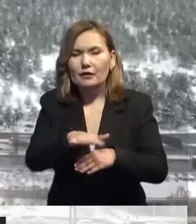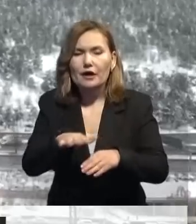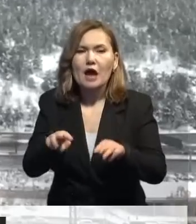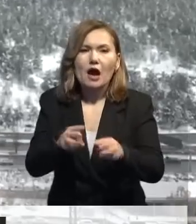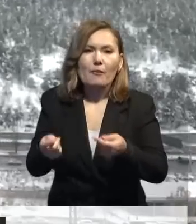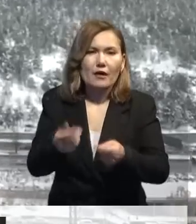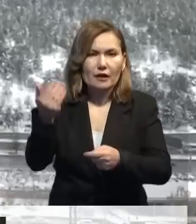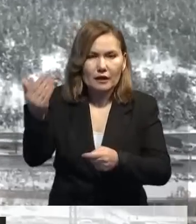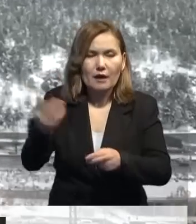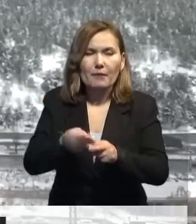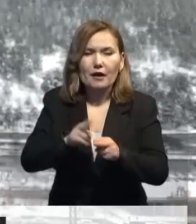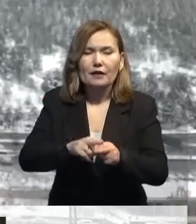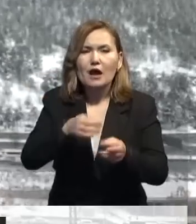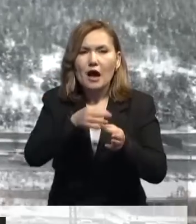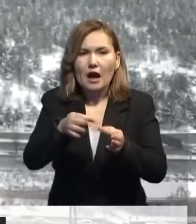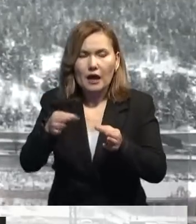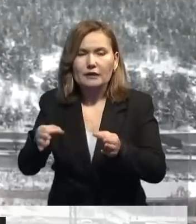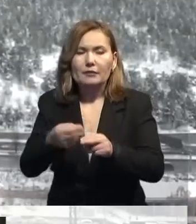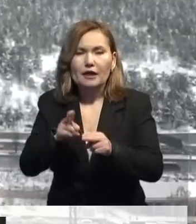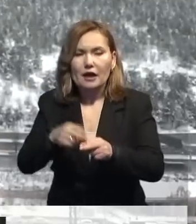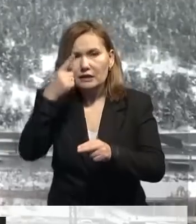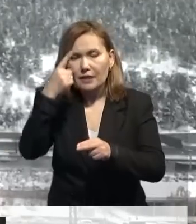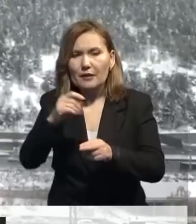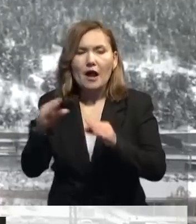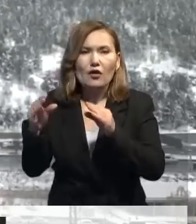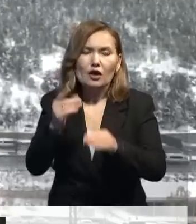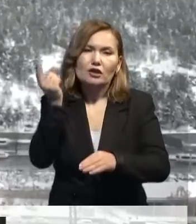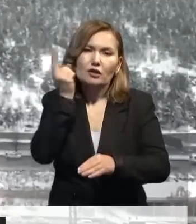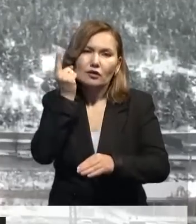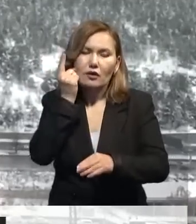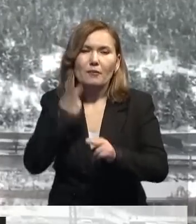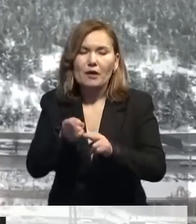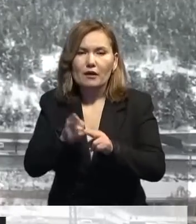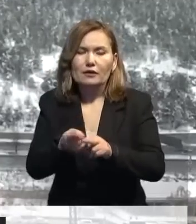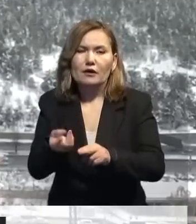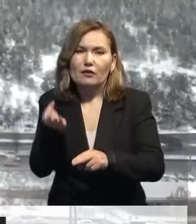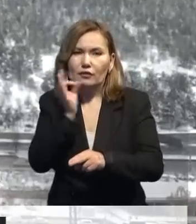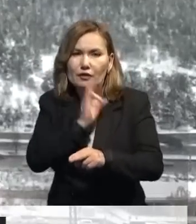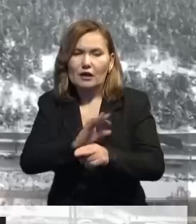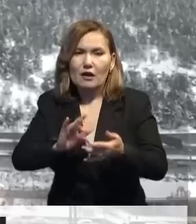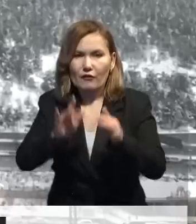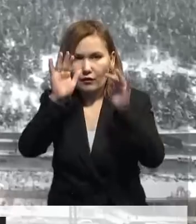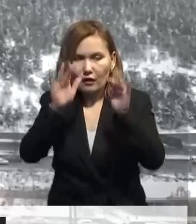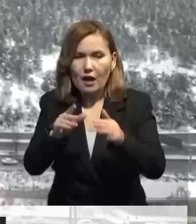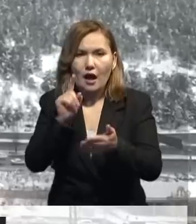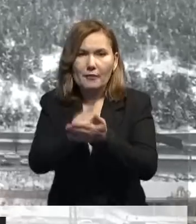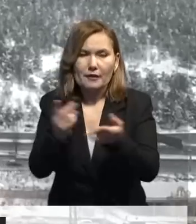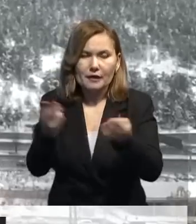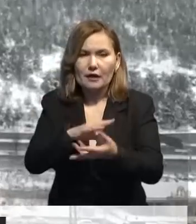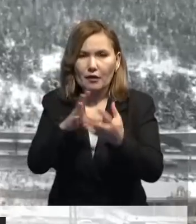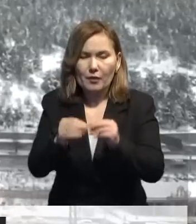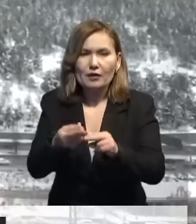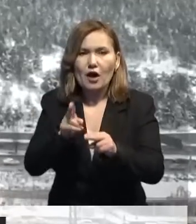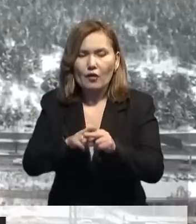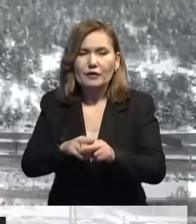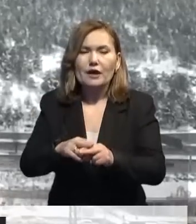әкімшілік тұрғындарды жеке көліктерін қолданбауға, ұялы телефон операторлары емес интернеттерін қолдануға шақырып отыр. Себебі тап